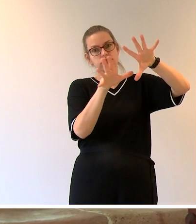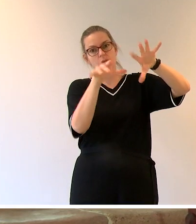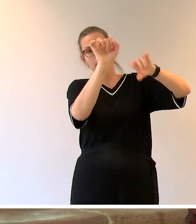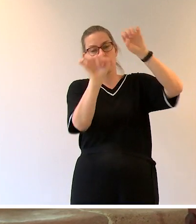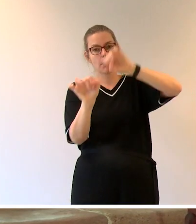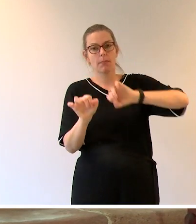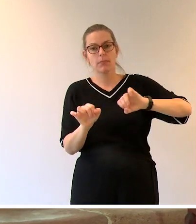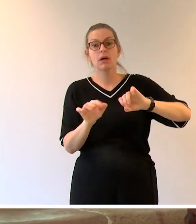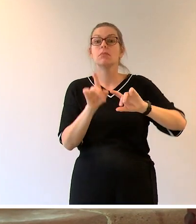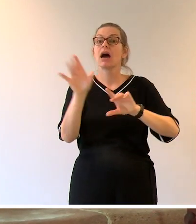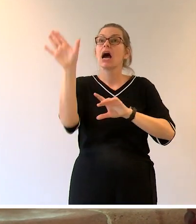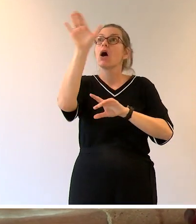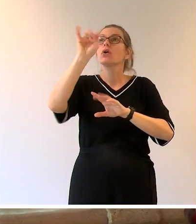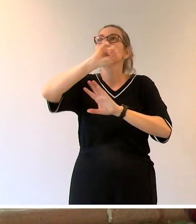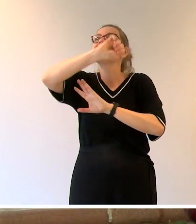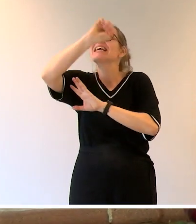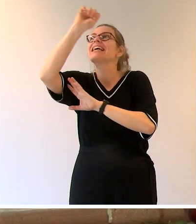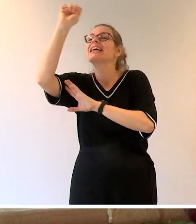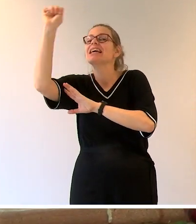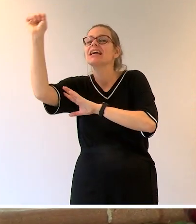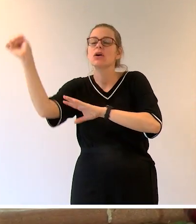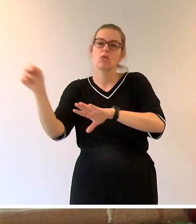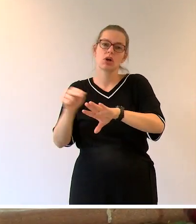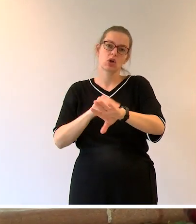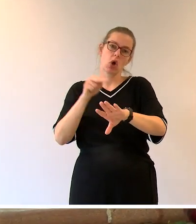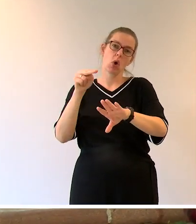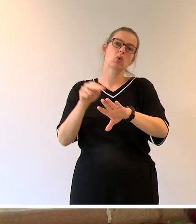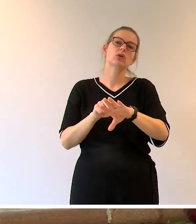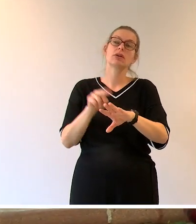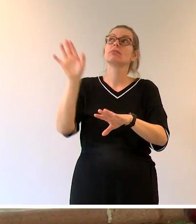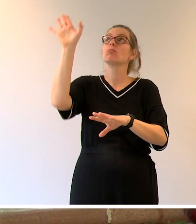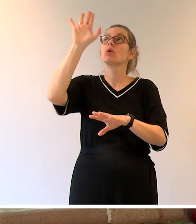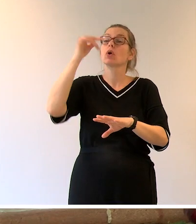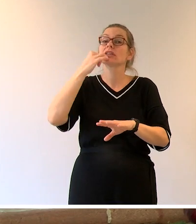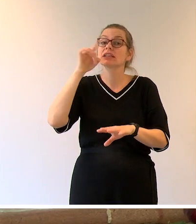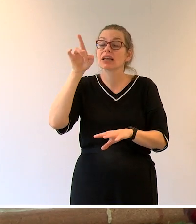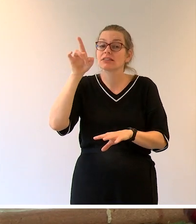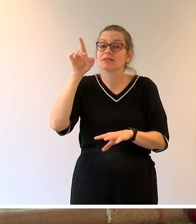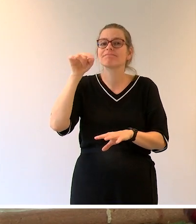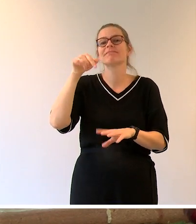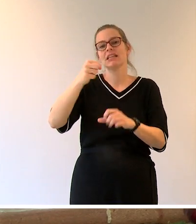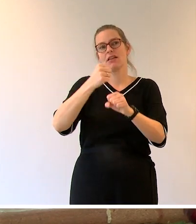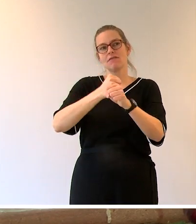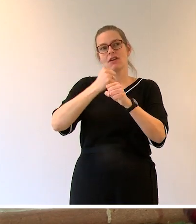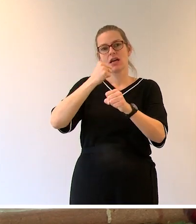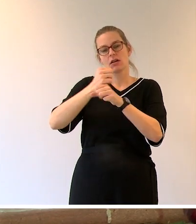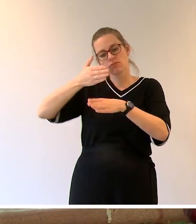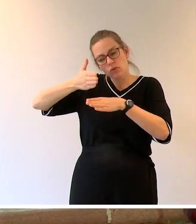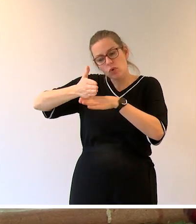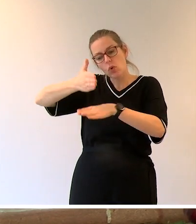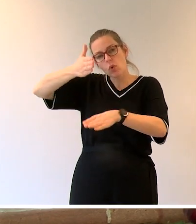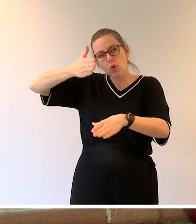de eeuwen voor nodig. God heeft gezegd, dit werk wordt